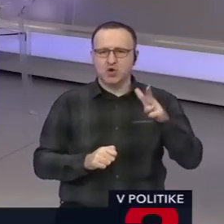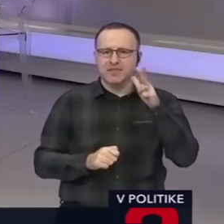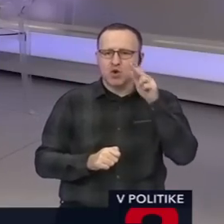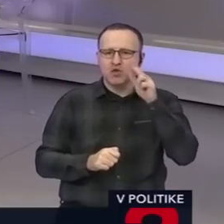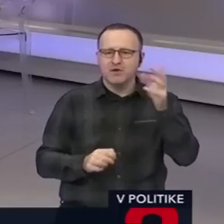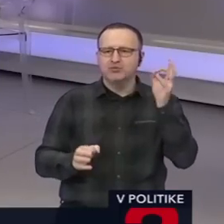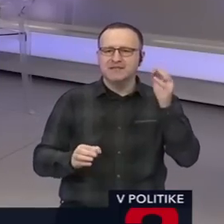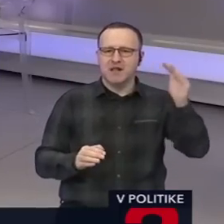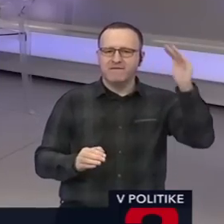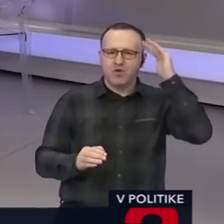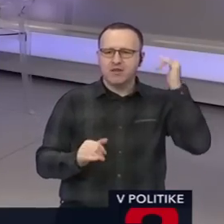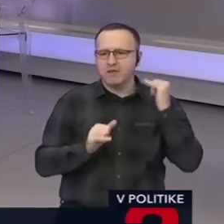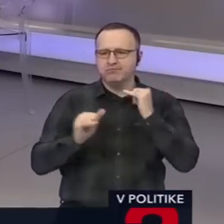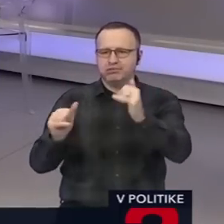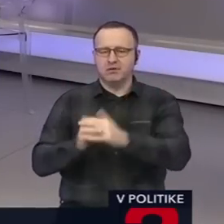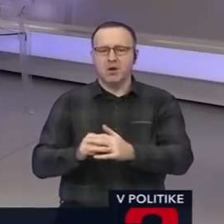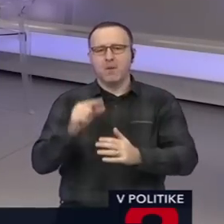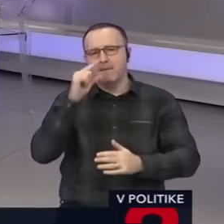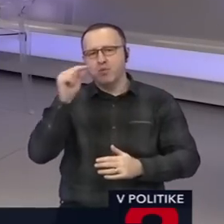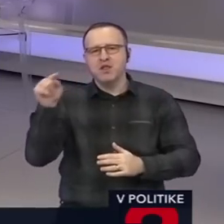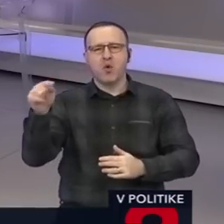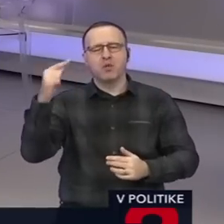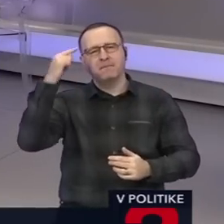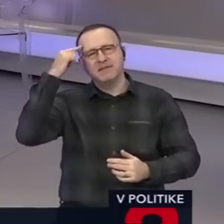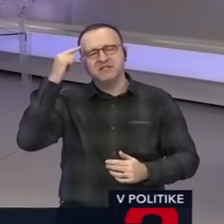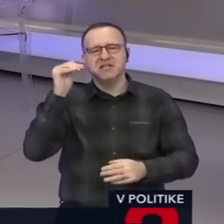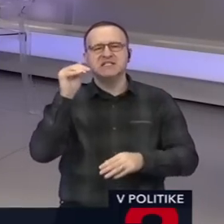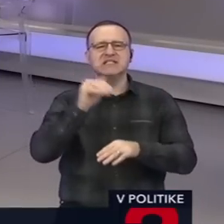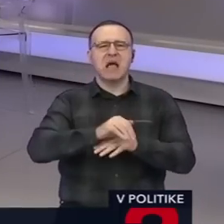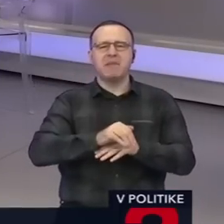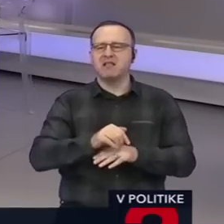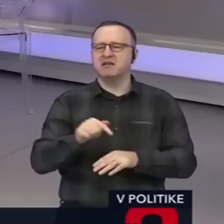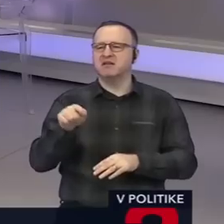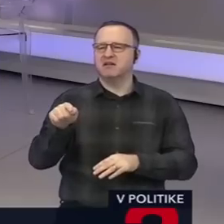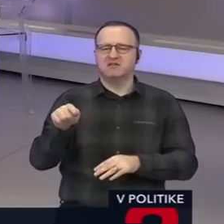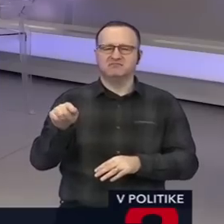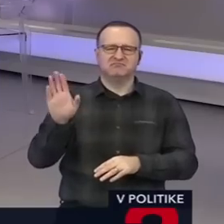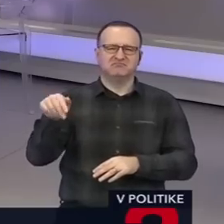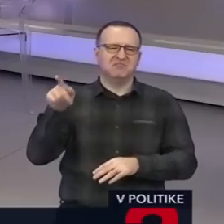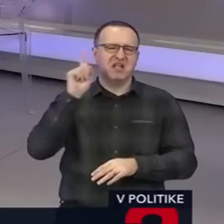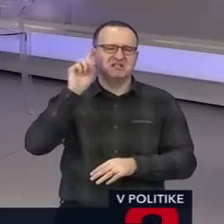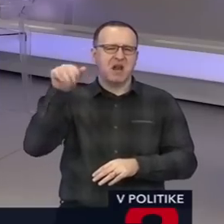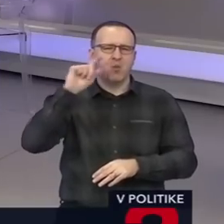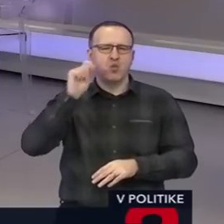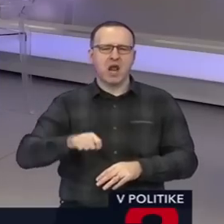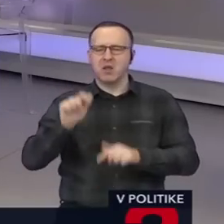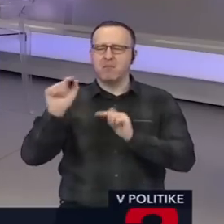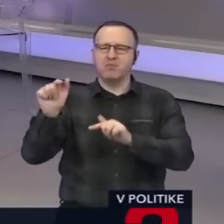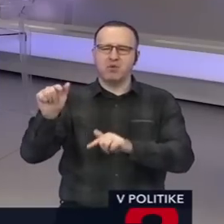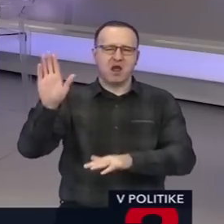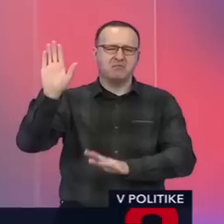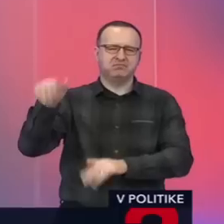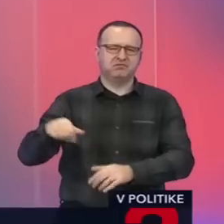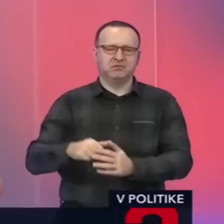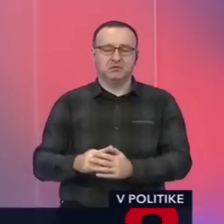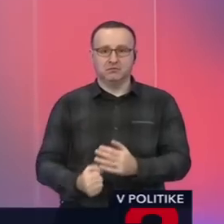samozrejme. A rátal s tým jednoducho, že Západ nebude pripravený takto masívne podporovať Ukrajinu. Ako vieme veľmi dobre,